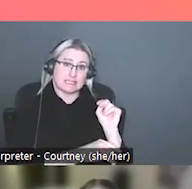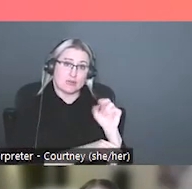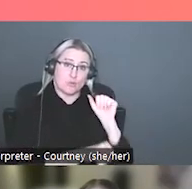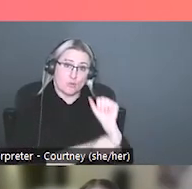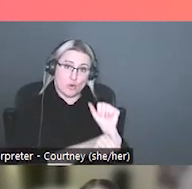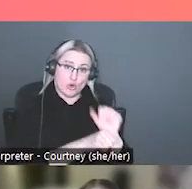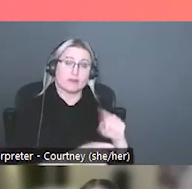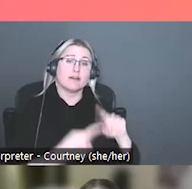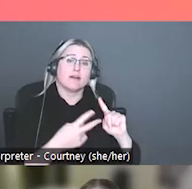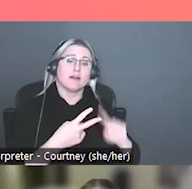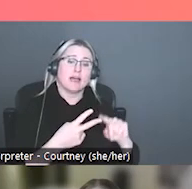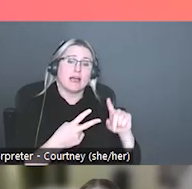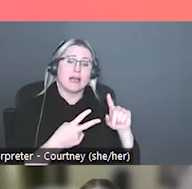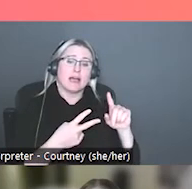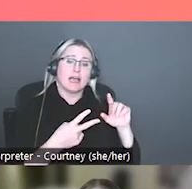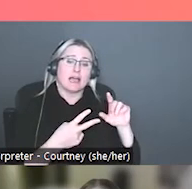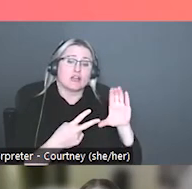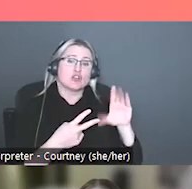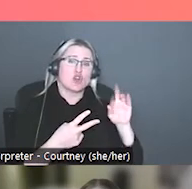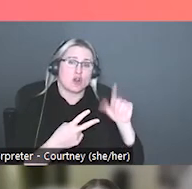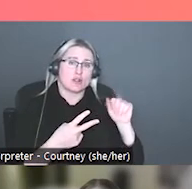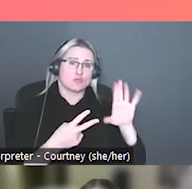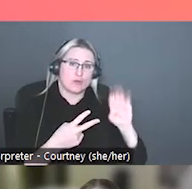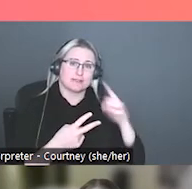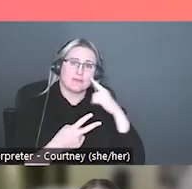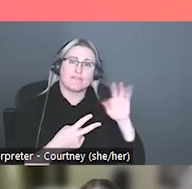les travaux de Linton.